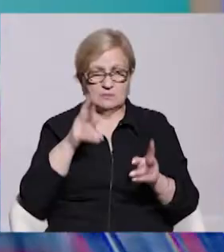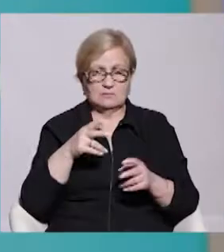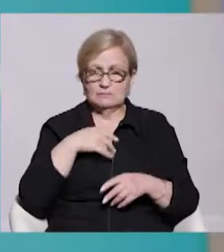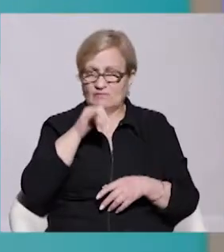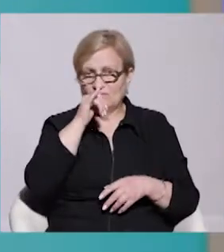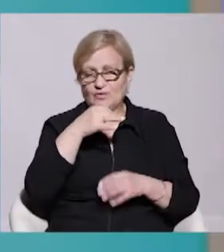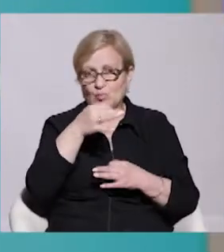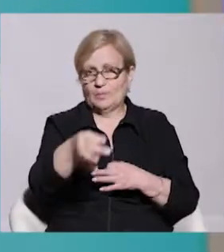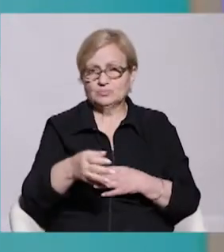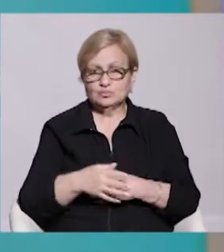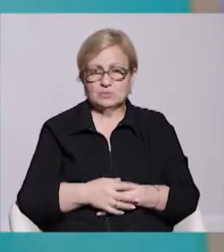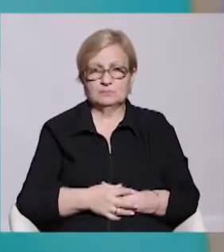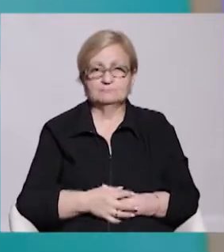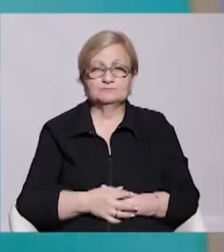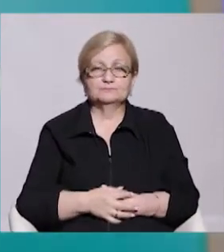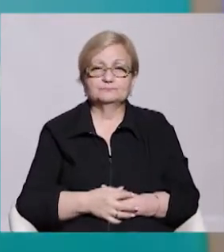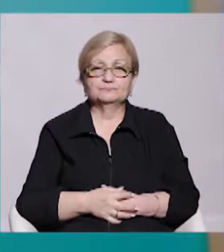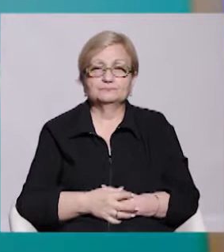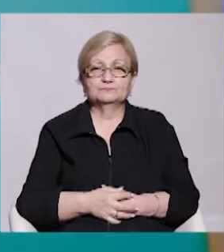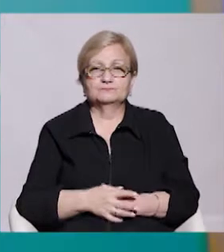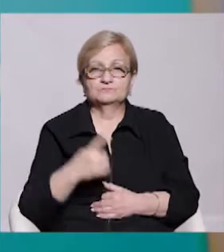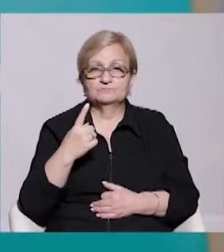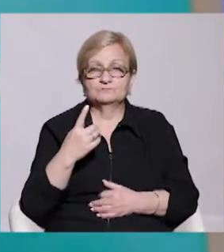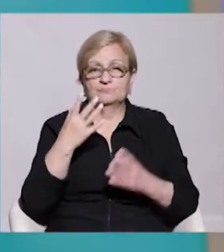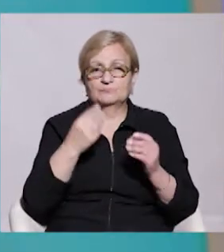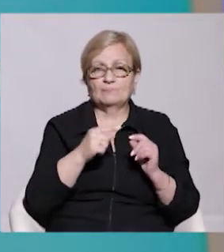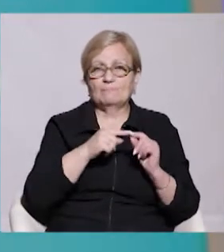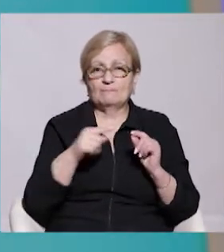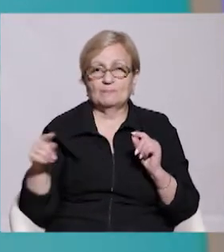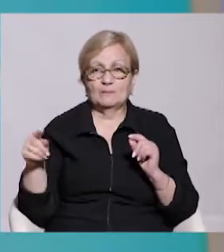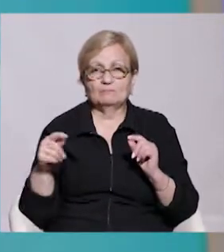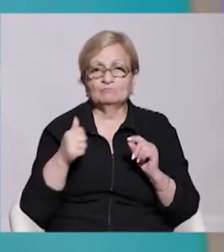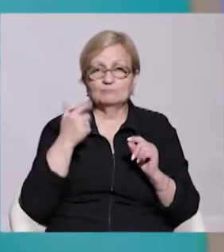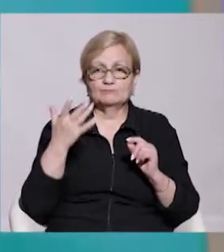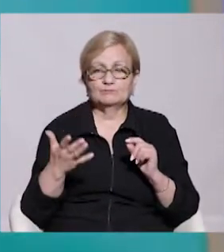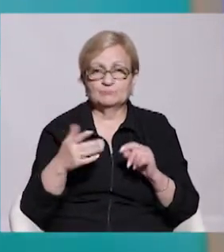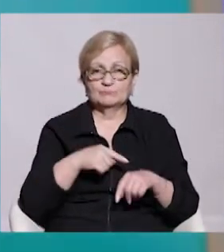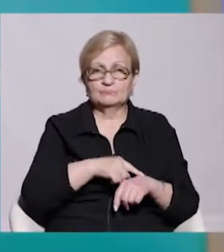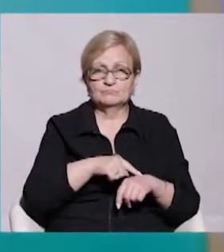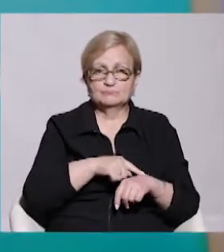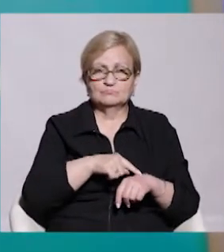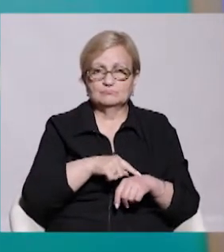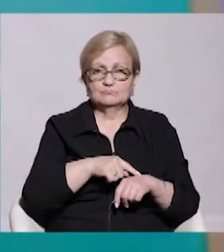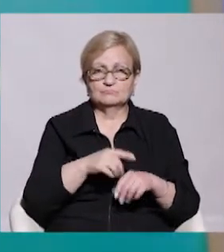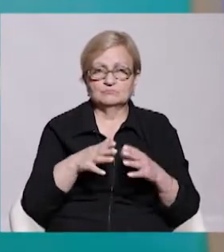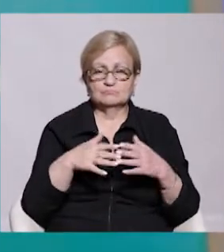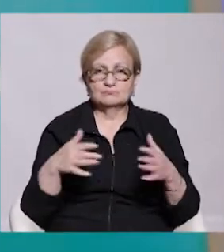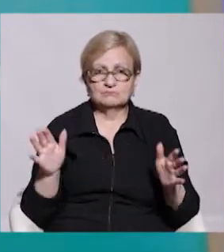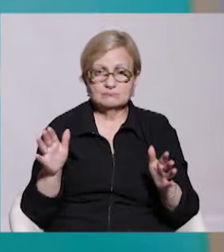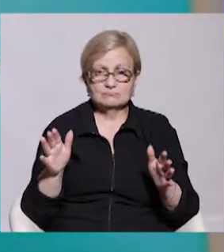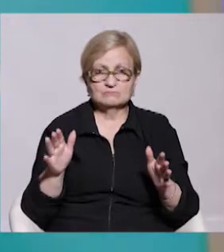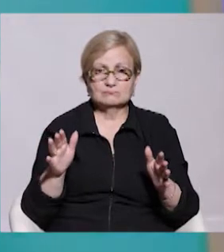ვერ უპასუხებთ. კიდევ ერთი. ერთი დღის განმავლობაში რამდენი